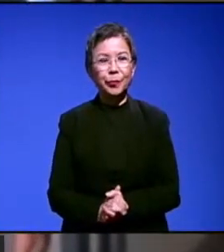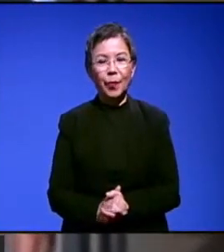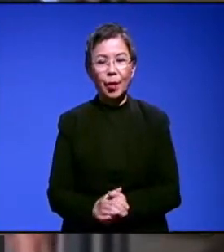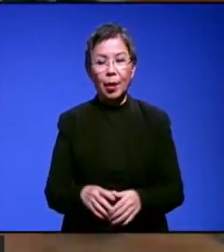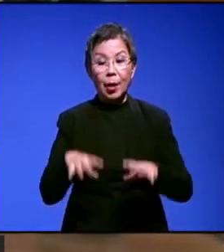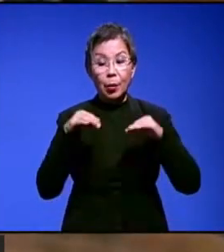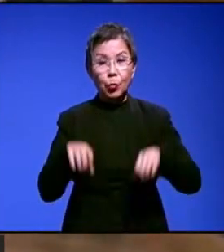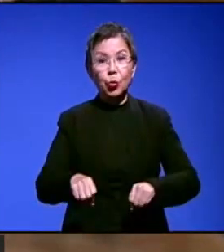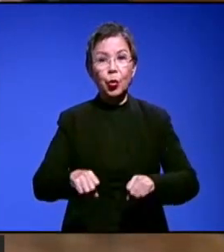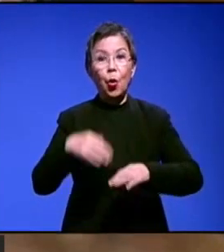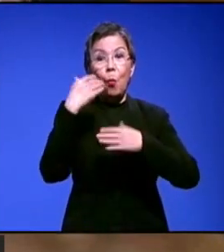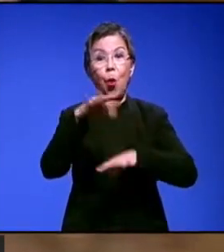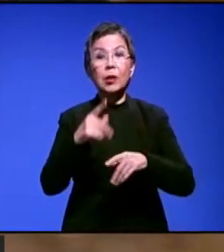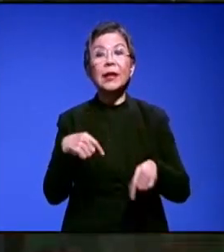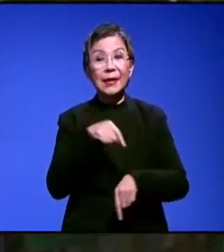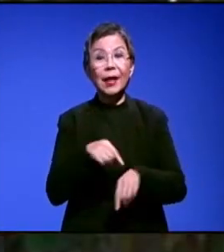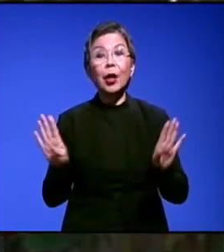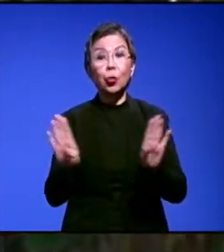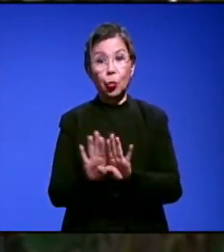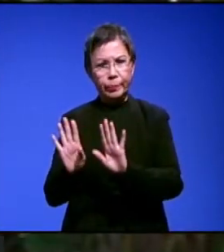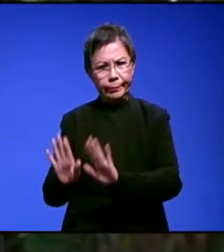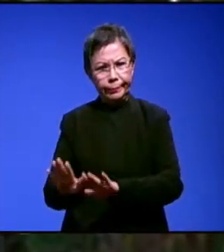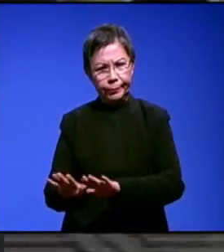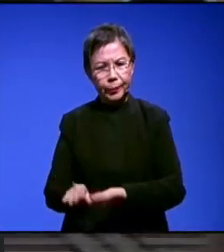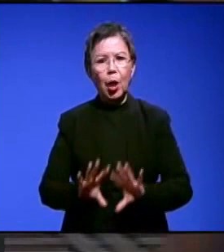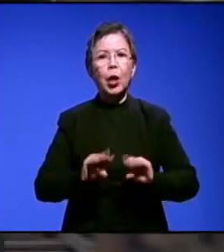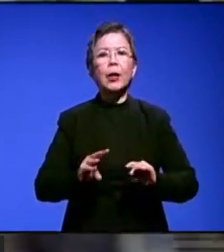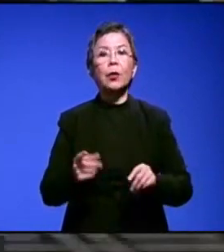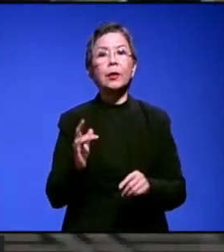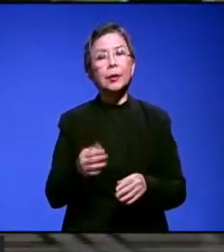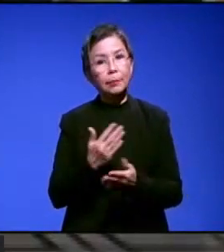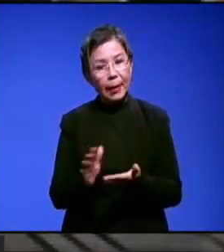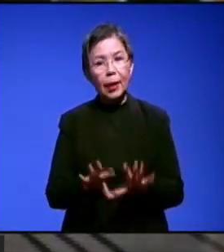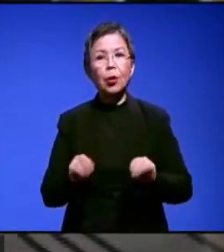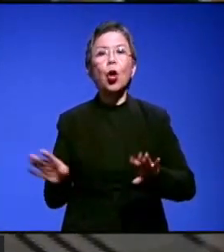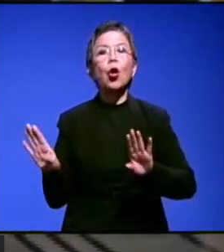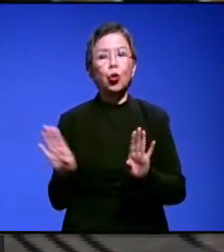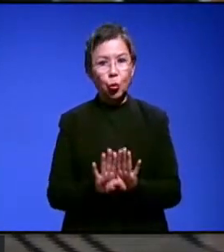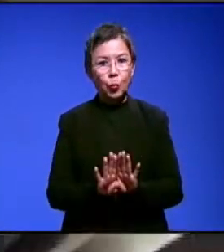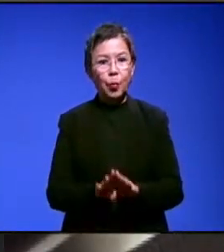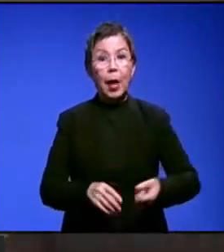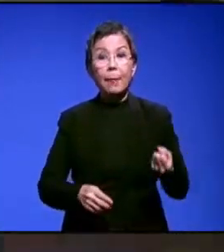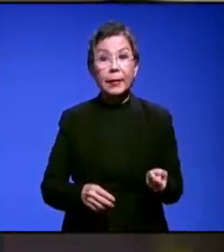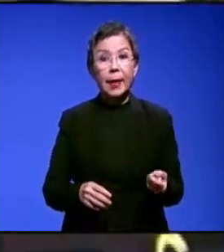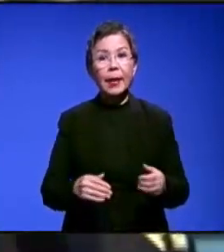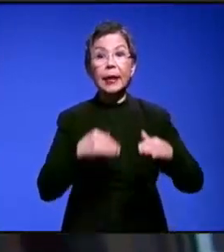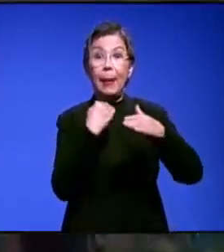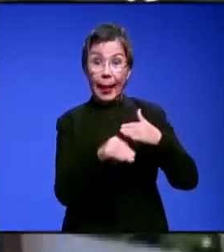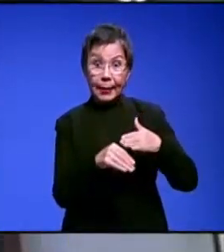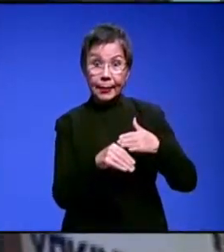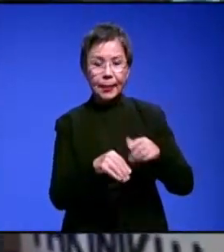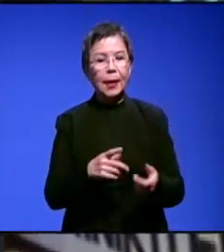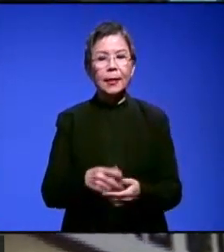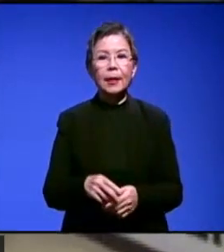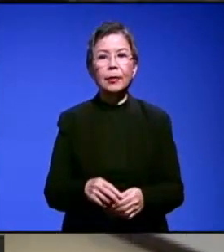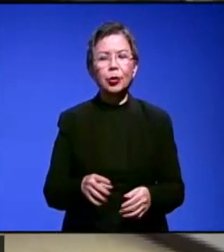Pusat perbelanjaan atau mal kini tutup sementara, perkantoran tutup. Pasar tradisional dibatasi keramaiannya, dan sebagian